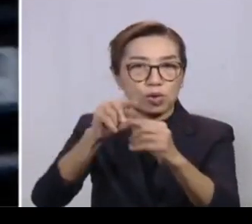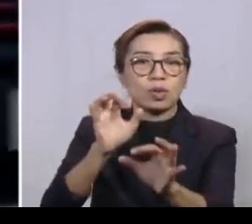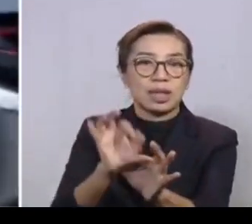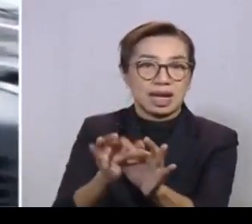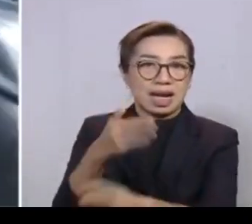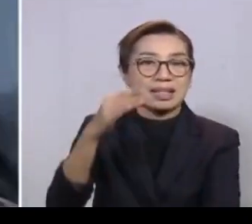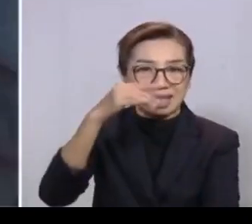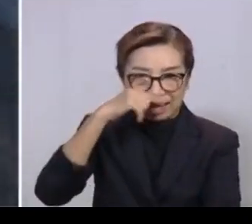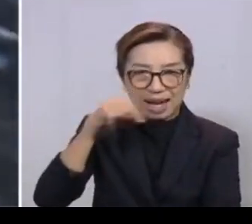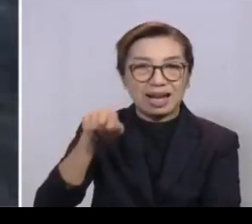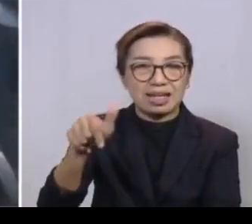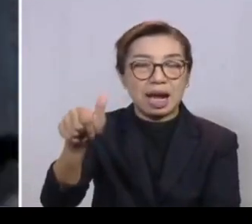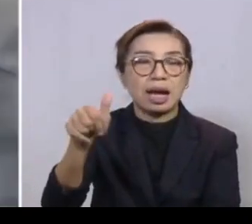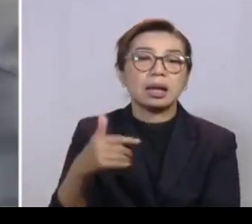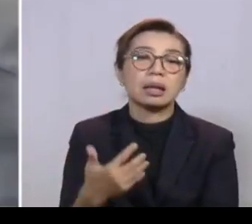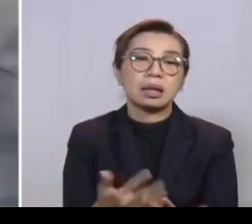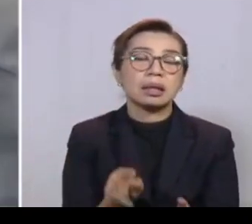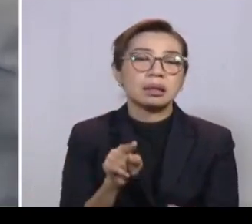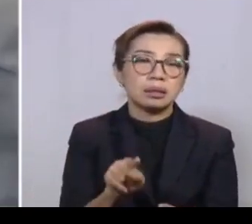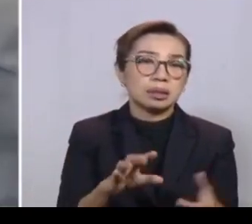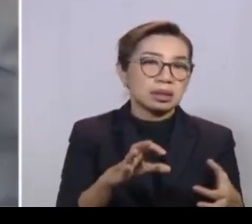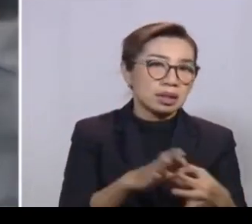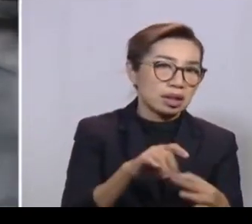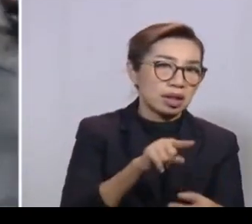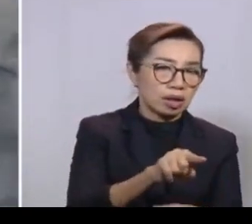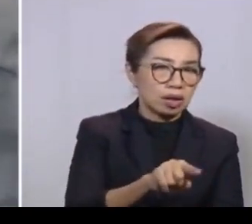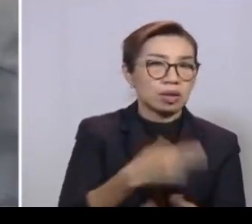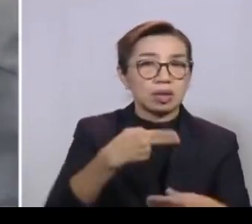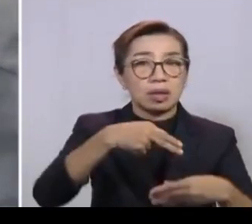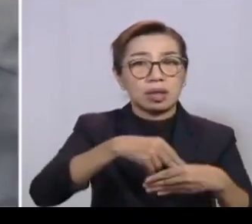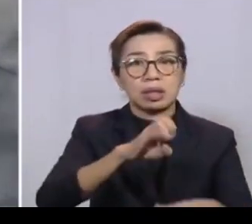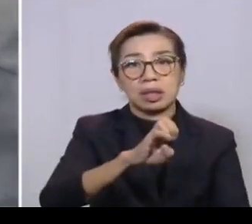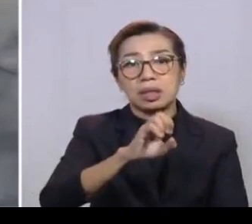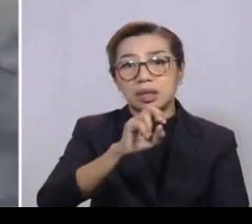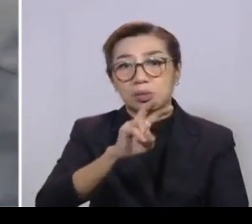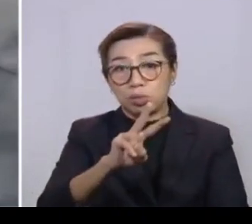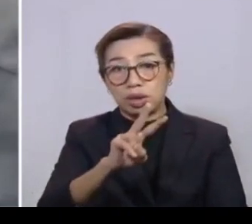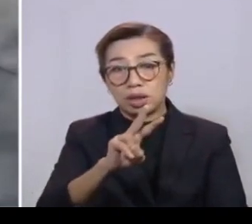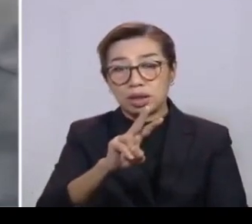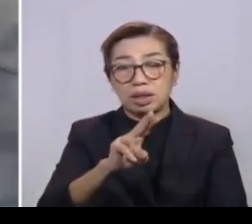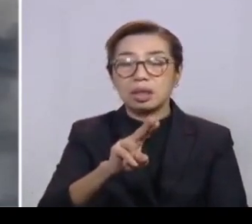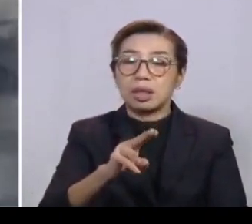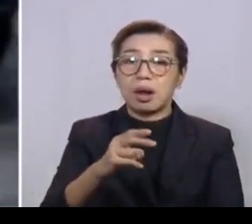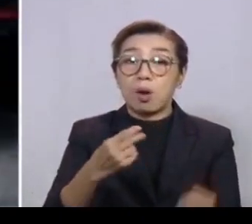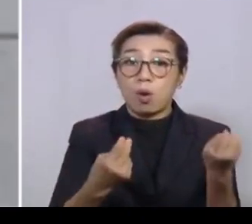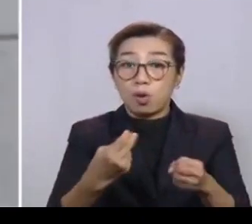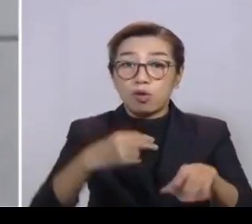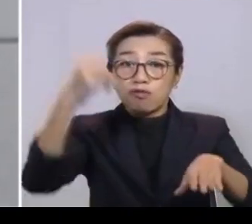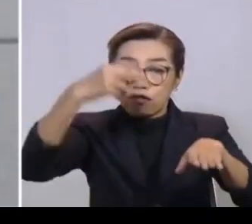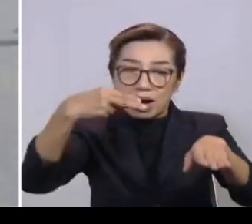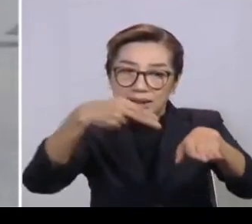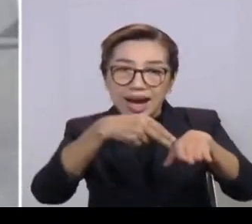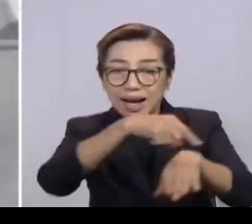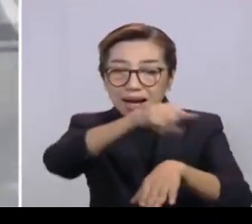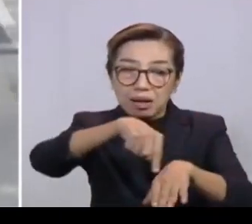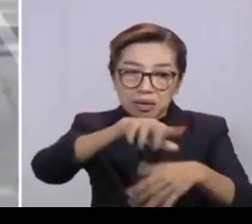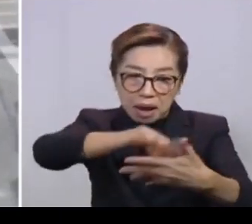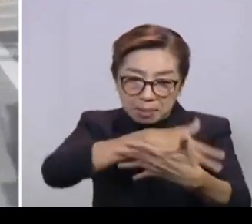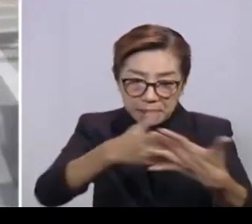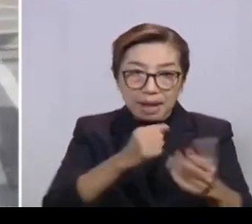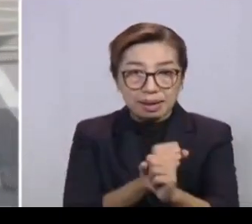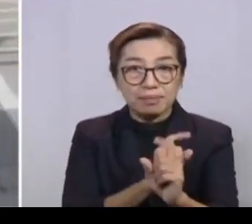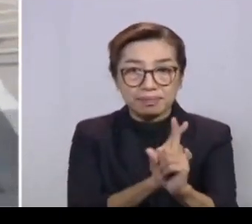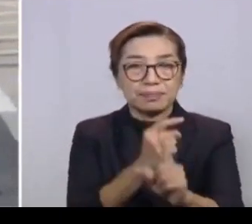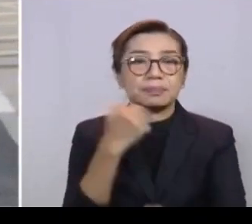FutureEnergy and Beyondในส่วนของธุรกิจ EVchargersก็คืบหน้าตามแผนรวมทั้งโครงการลงทุนอื่นๆก็เป็นไปตามแผนงานด้วย